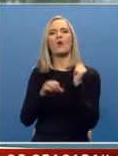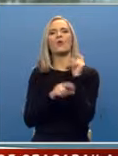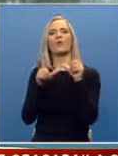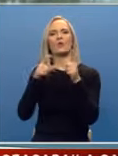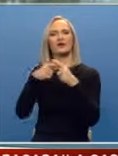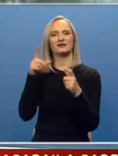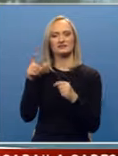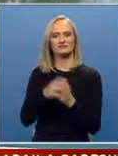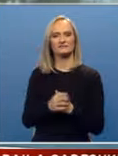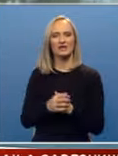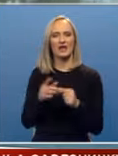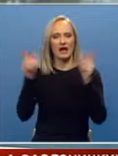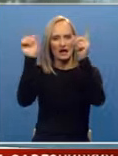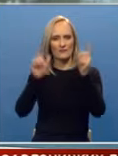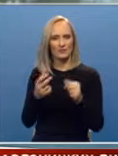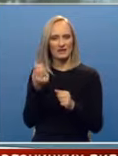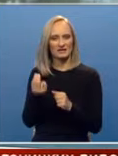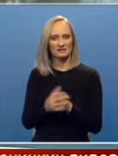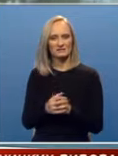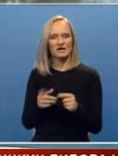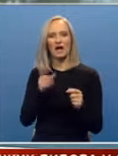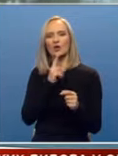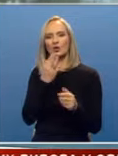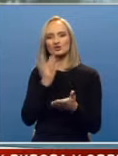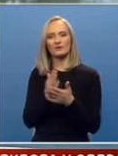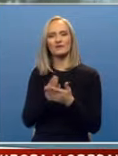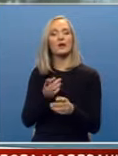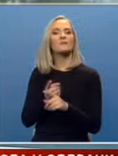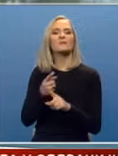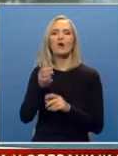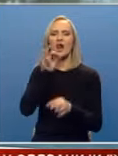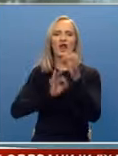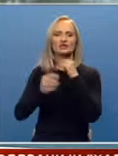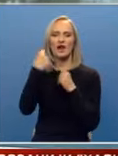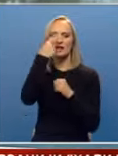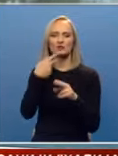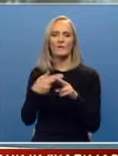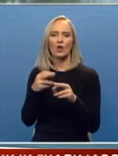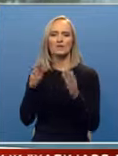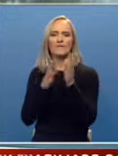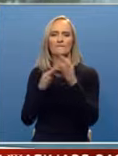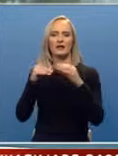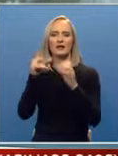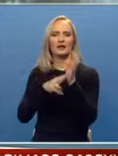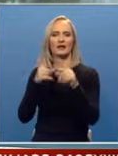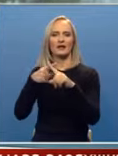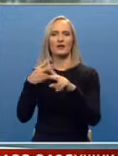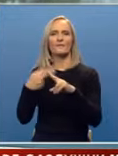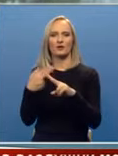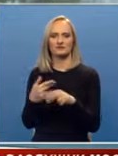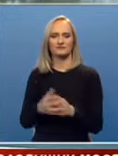Univerzitetskog kliničkog centra Republike Srpske, a koji će biti namijenjen za liječenje lica oboljelih od malignih